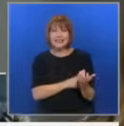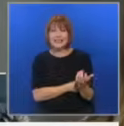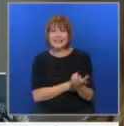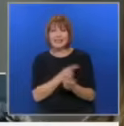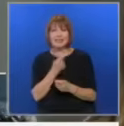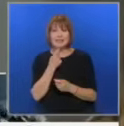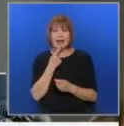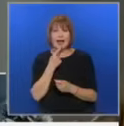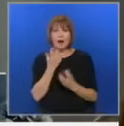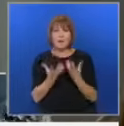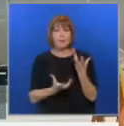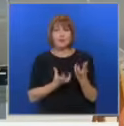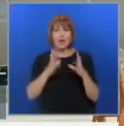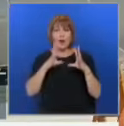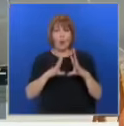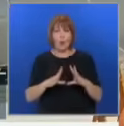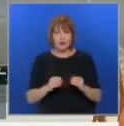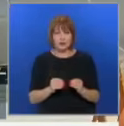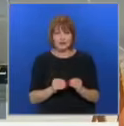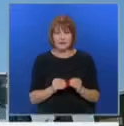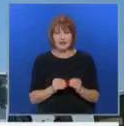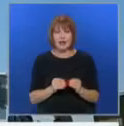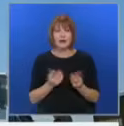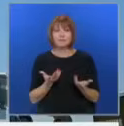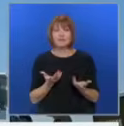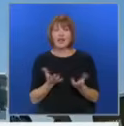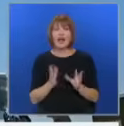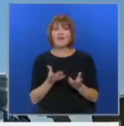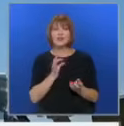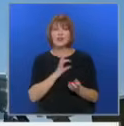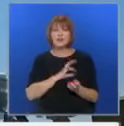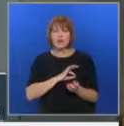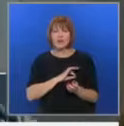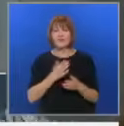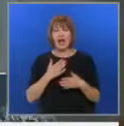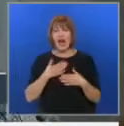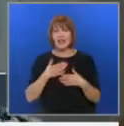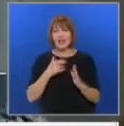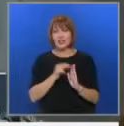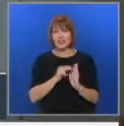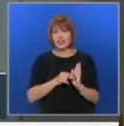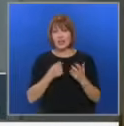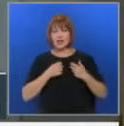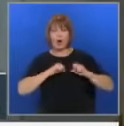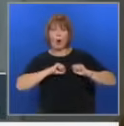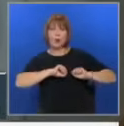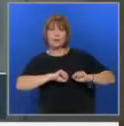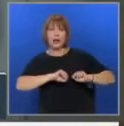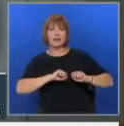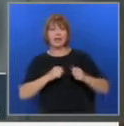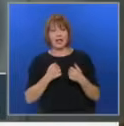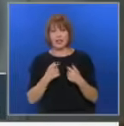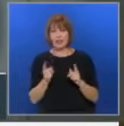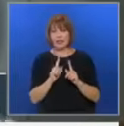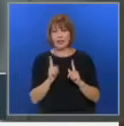и превантивната дейност да се засили. Вижте какво се получава. Нашата армия, основната издача е отбраната, нали така? Това не е третата мисия и ние не можем